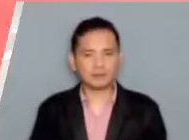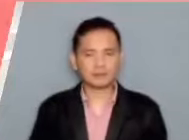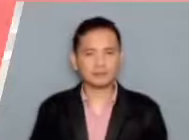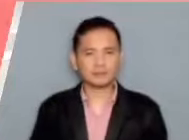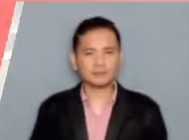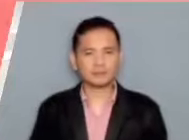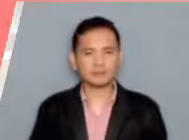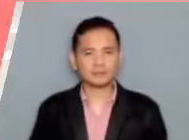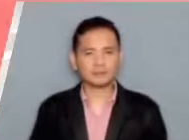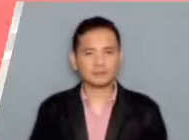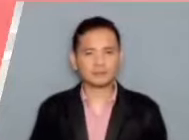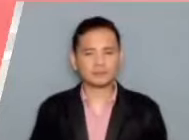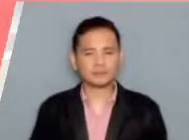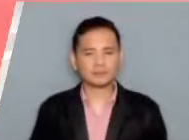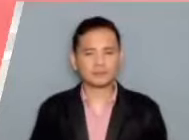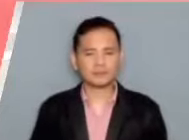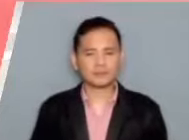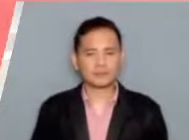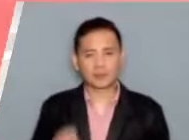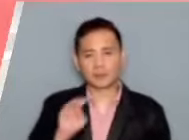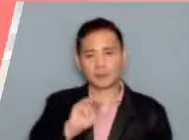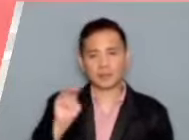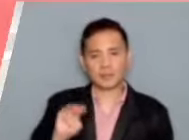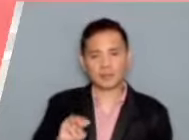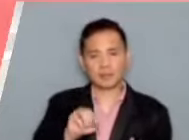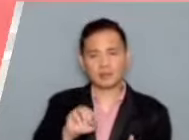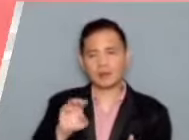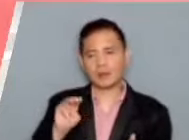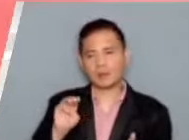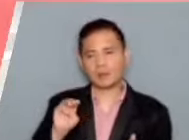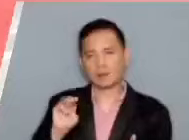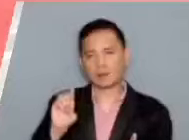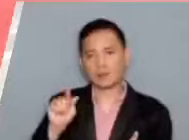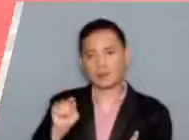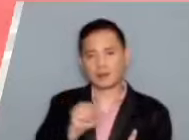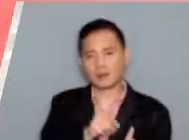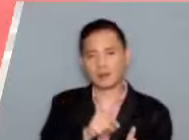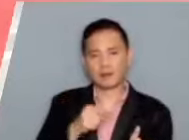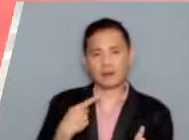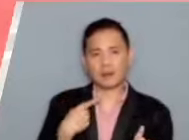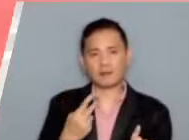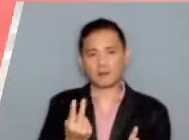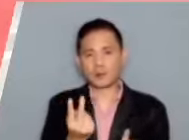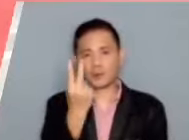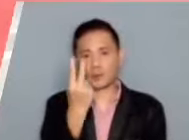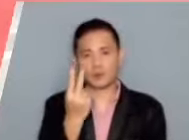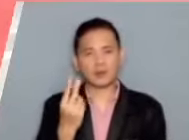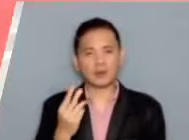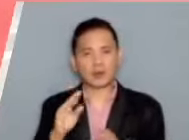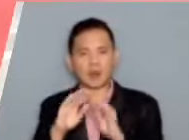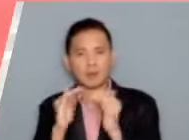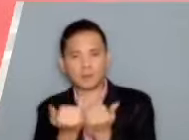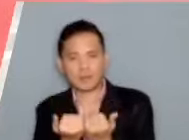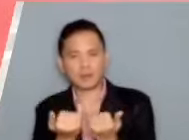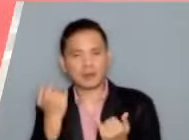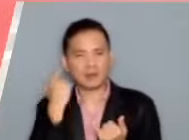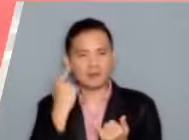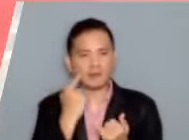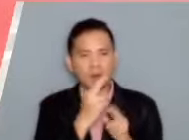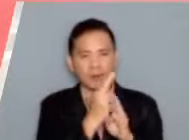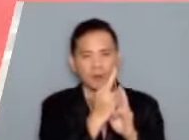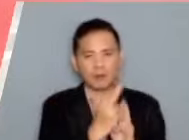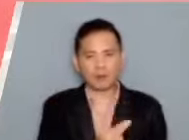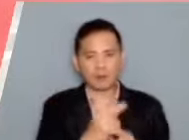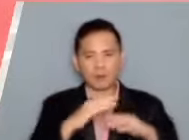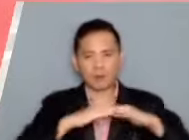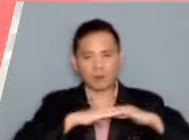Pinagmumulta ng Metro Manila Development Authority o MMDA ang dalawang kontraktor ng road repair sa EDSA na hindi natapos. Nagdudulot kasi